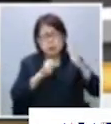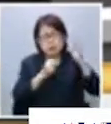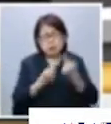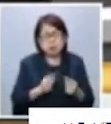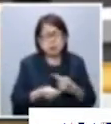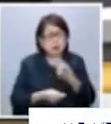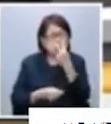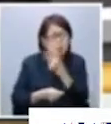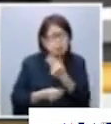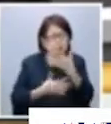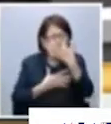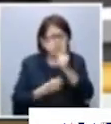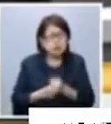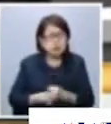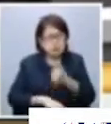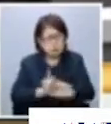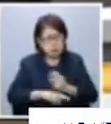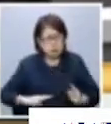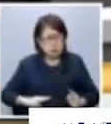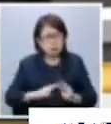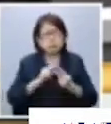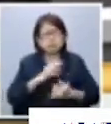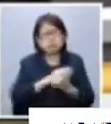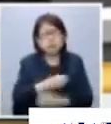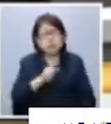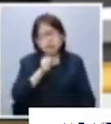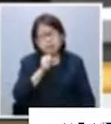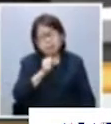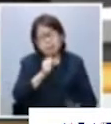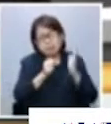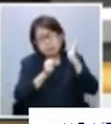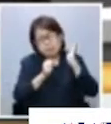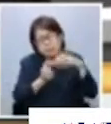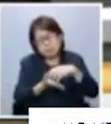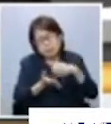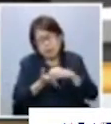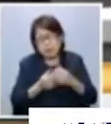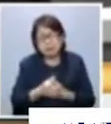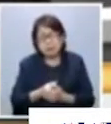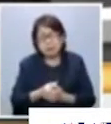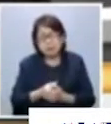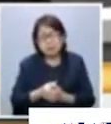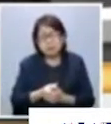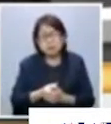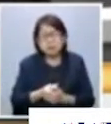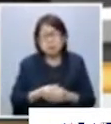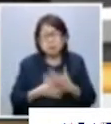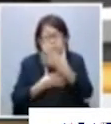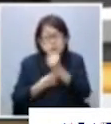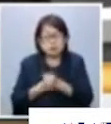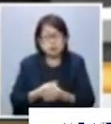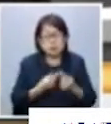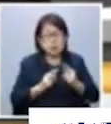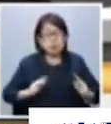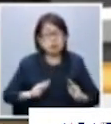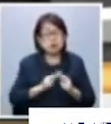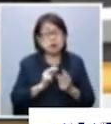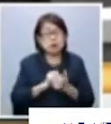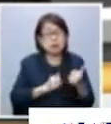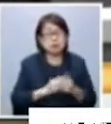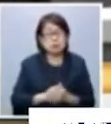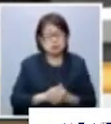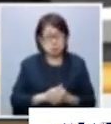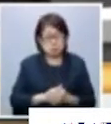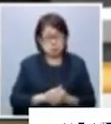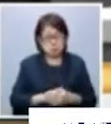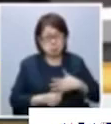ษณ์ของตัวรัฐมนตรีว่าการกระทรวงต่างประเทศถ้าเป็นกระทรวงอื่นนะครับหงอไปแล้วฮะต้องขออภัยที่พูดอย่างนี้แต่เขาเองออกมาปกป้องอันนี้